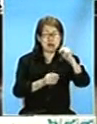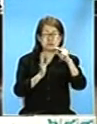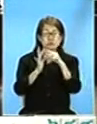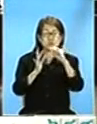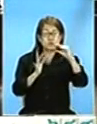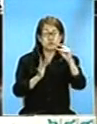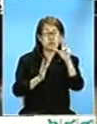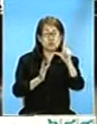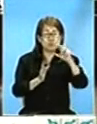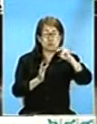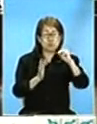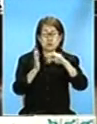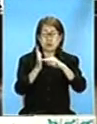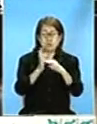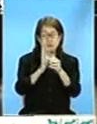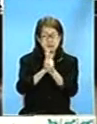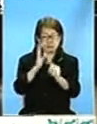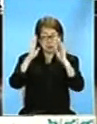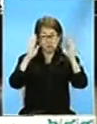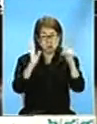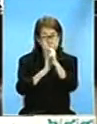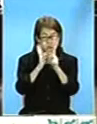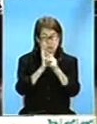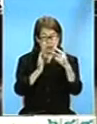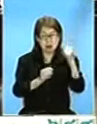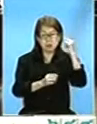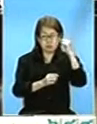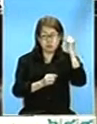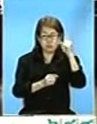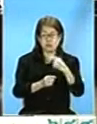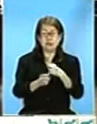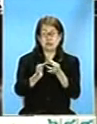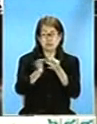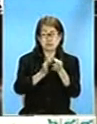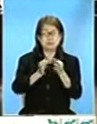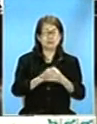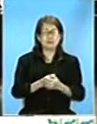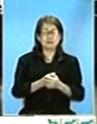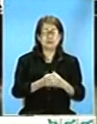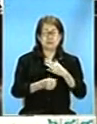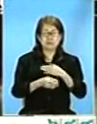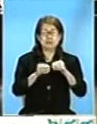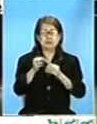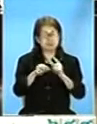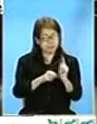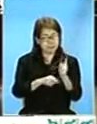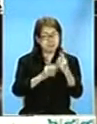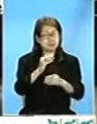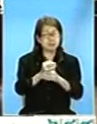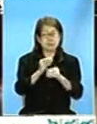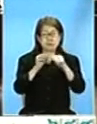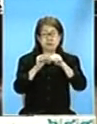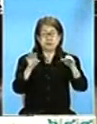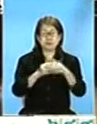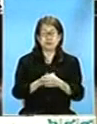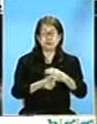ฎหมายทั่วไปเขาเข้าใจครับก็กราบเรียนชี้แจงแต่นี่ผมถือโอกาสกราบเรียนชี้แจงเพื่อนสมาชิกนะครับท่านประธานนะเพราะว่าเ